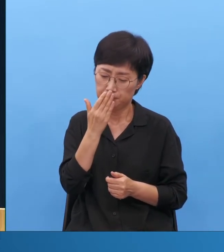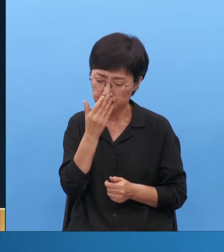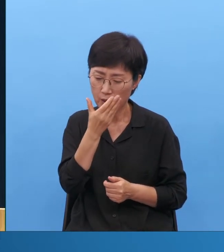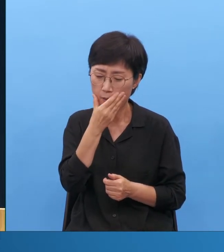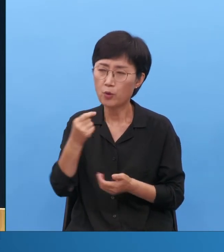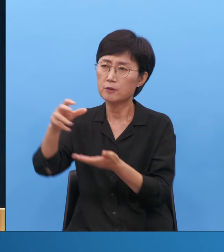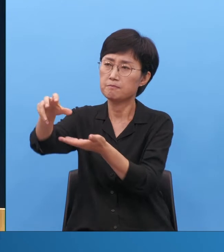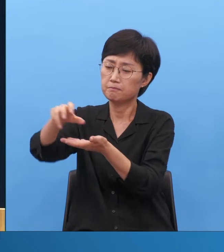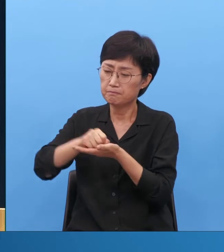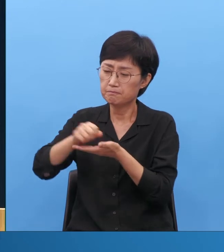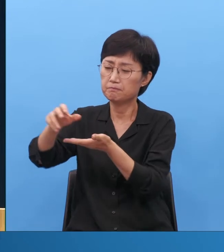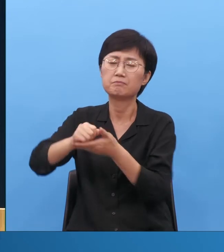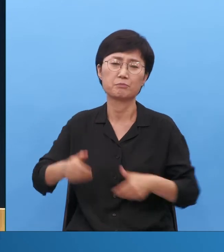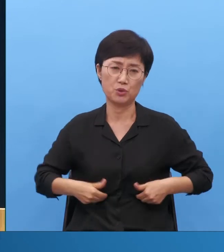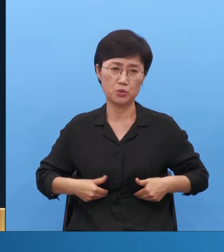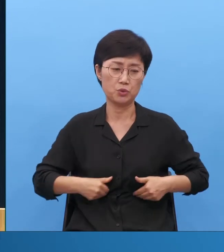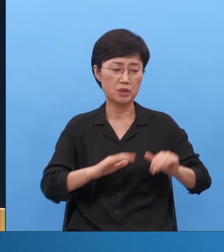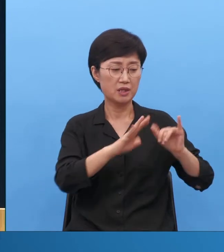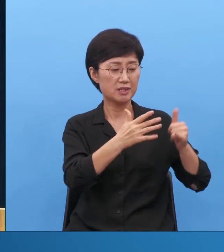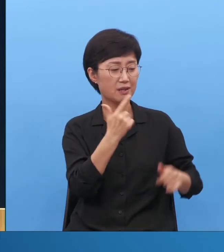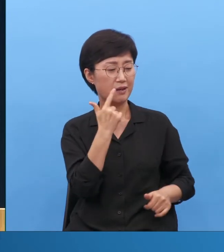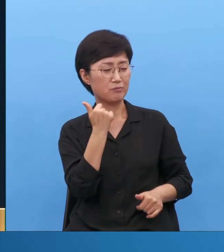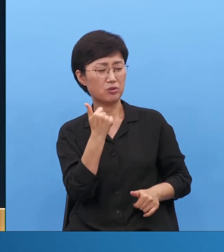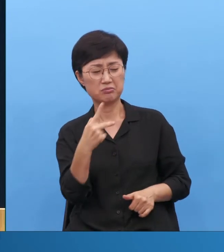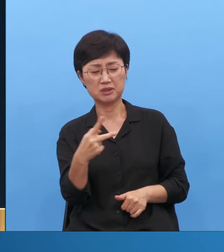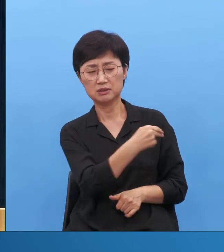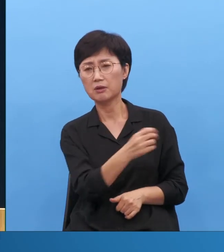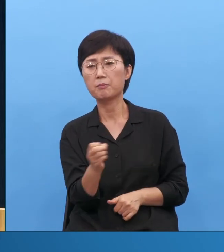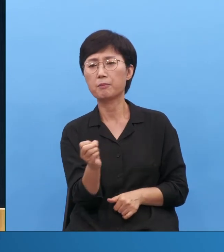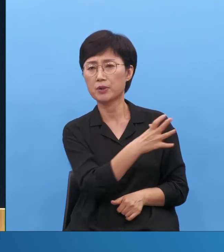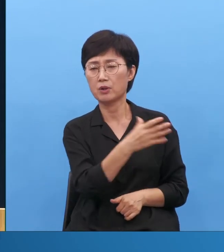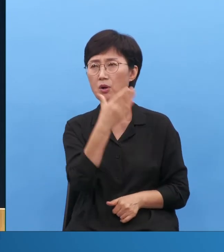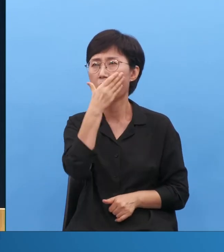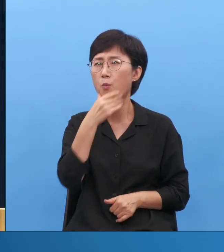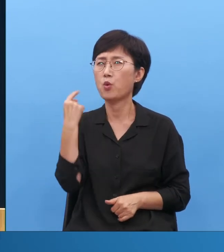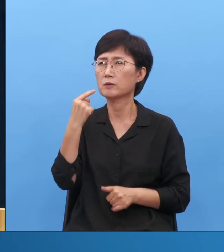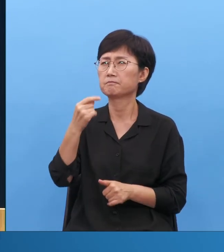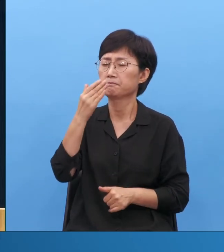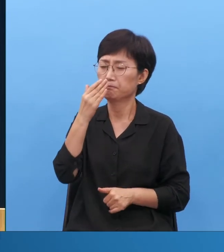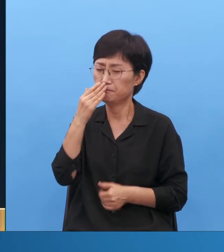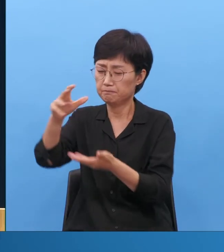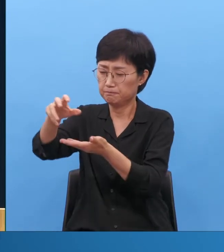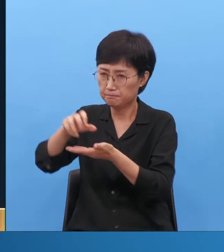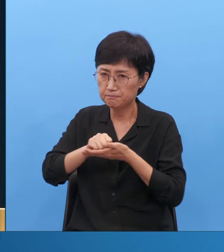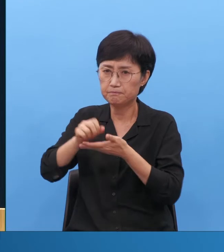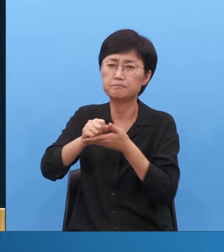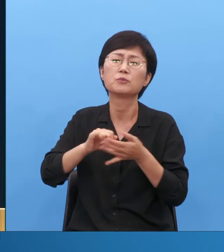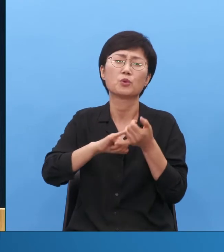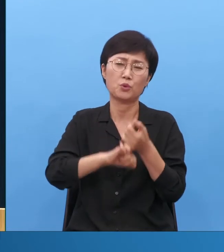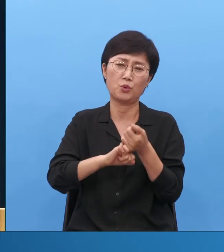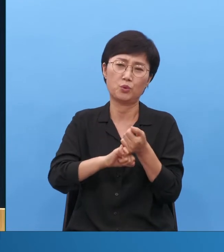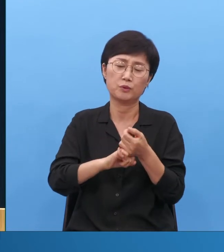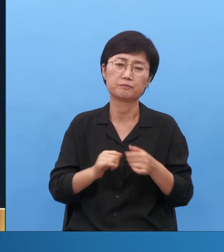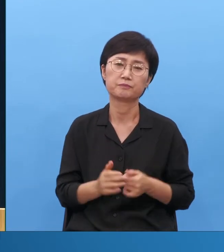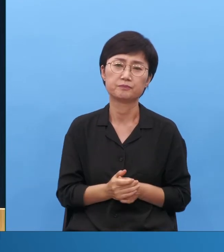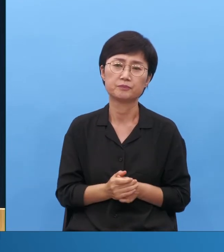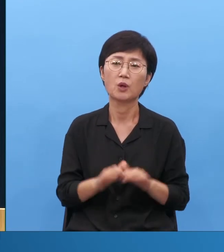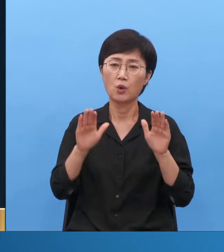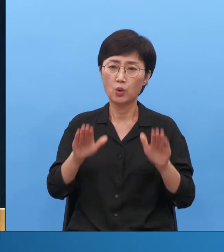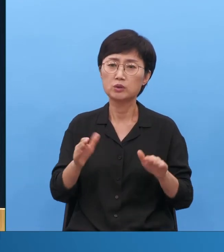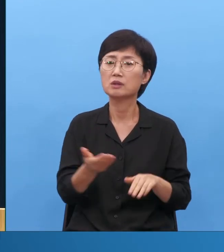제대로 누리셔야 돼요. You lose hold of this as you enjoy the things of the world, but you must enjoy the gospel correctly. 오늘